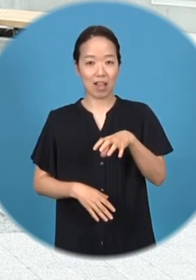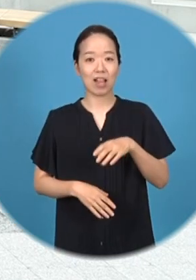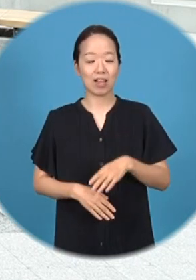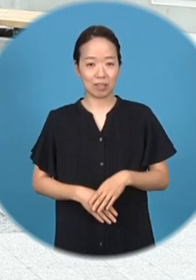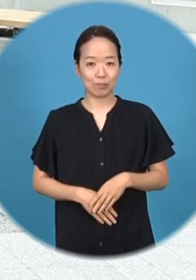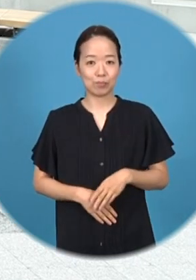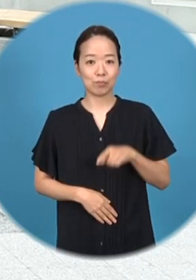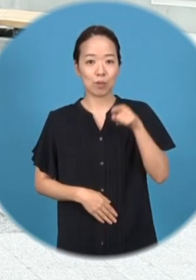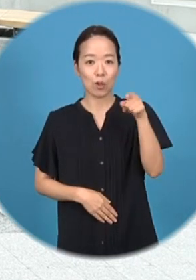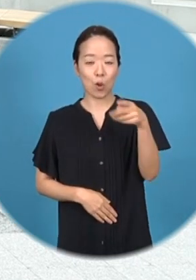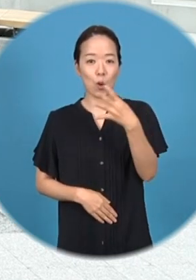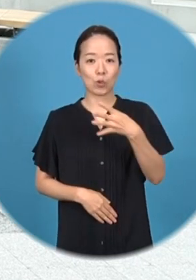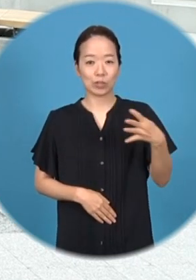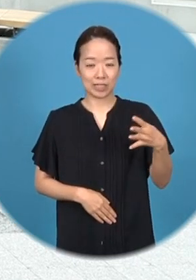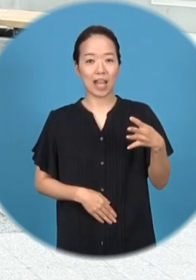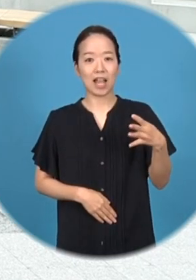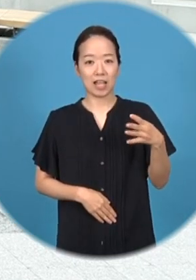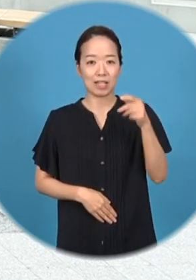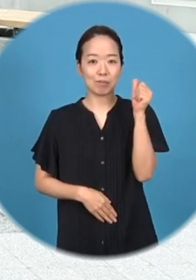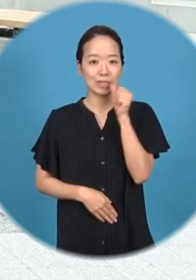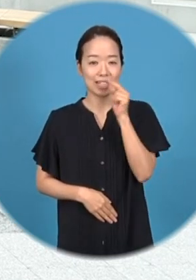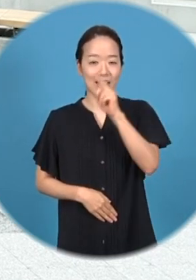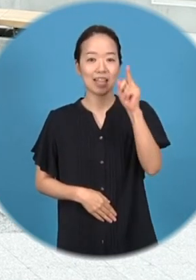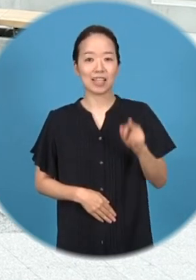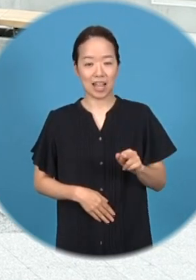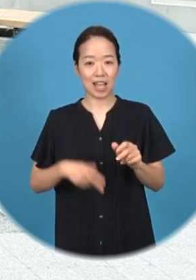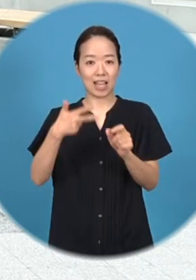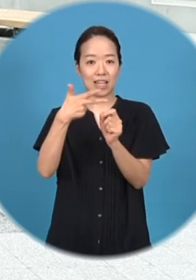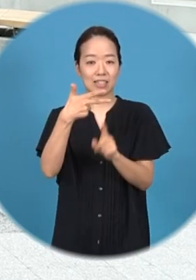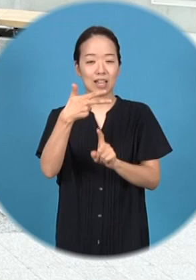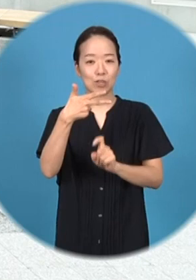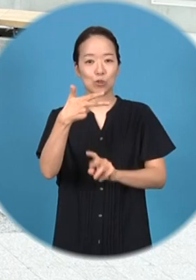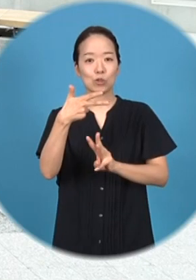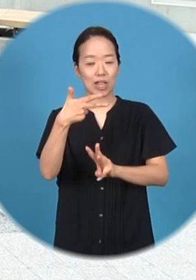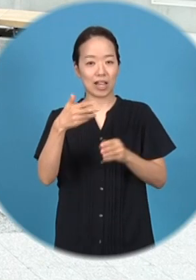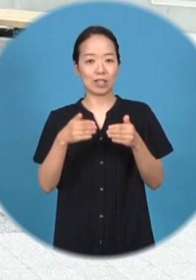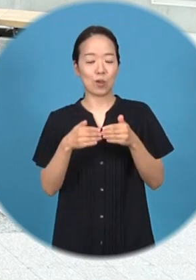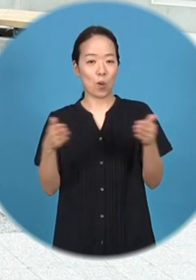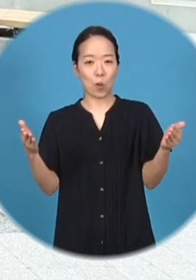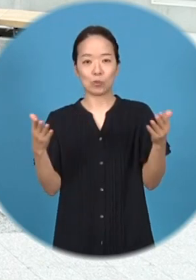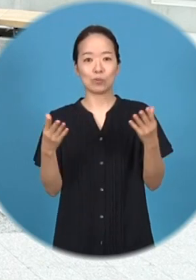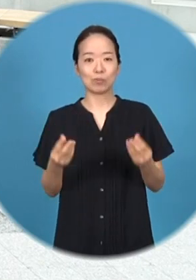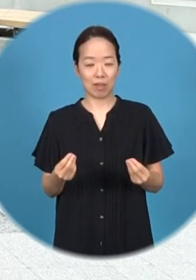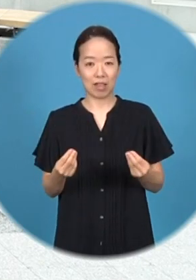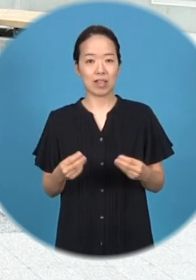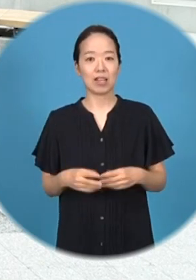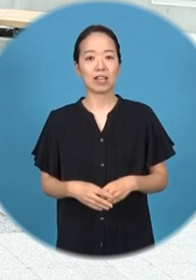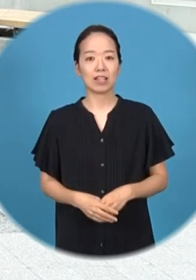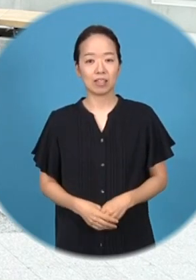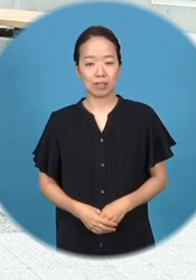山岳国立公園奥飛騨ビジターセンターが7月13日にオープンしました。